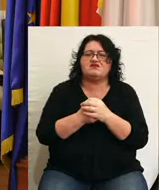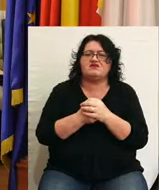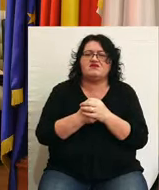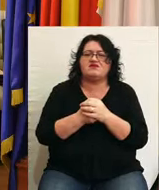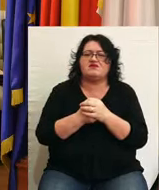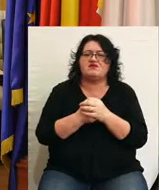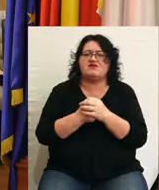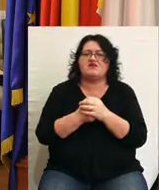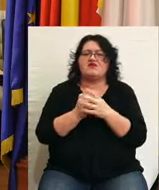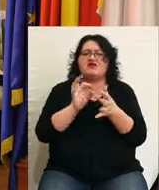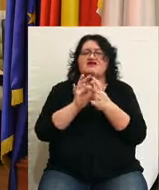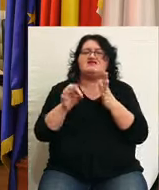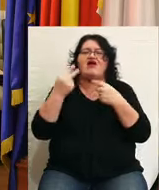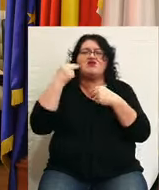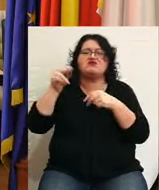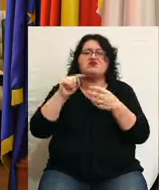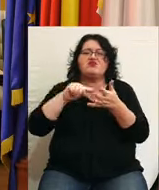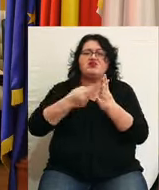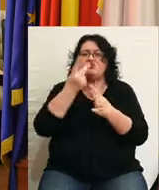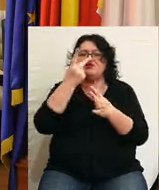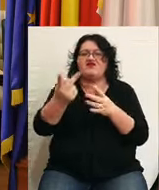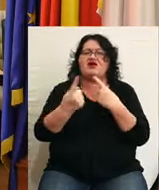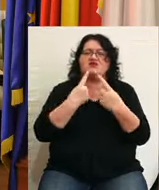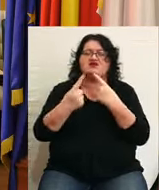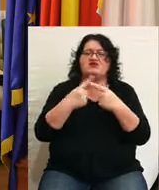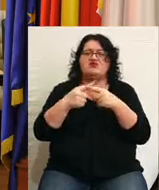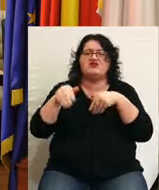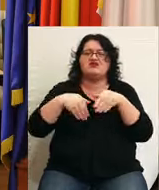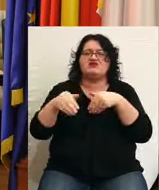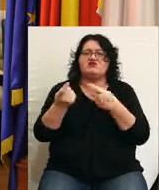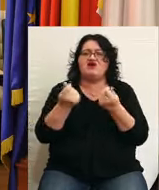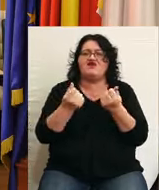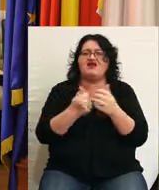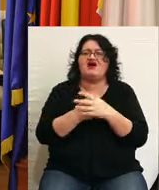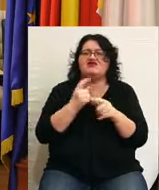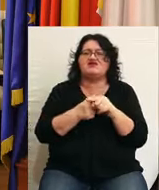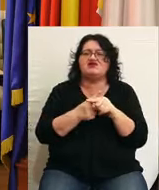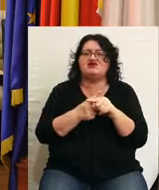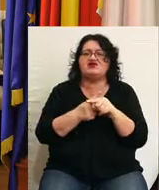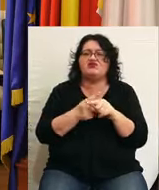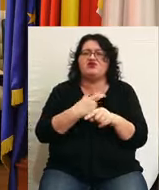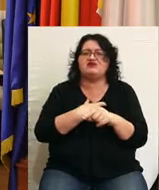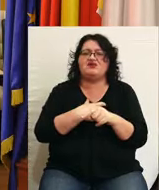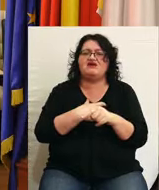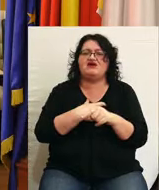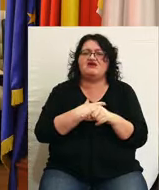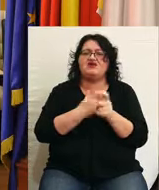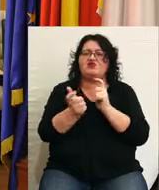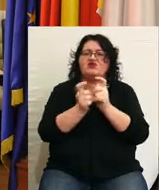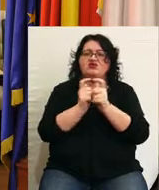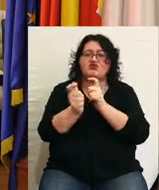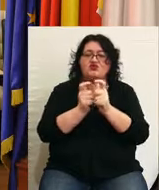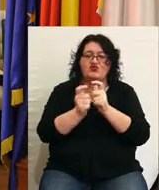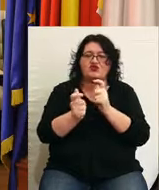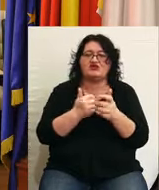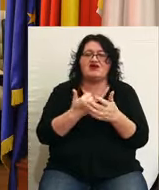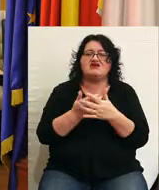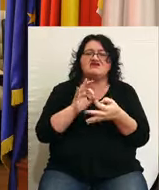să transmitem punctul nostru de vedere. Am discutat cu ministrul de Finanțe și varianta unui împrumut.